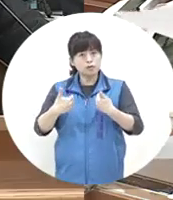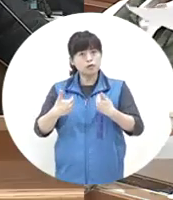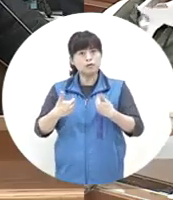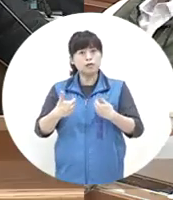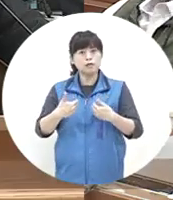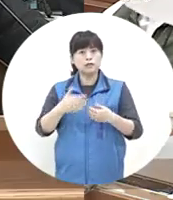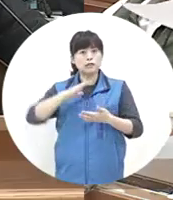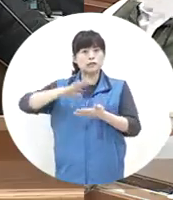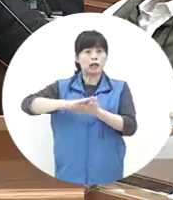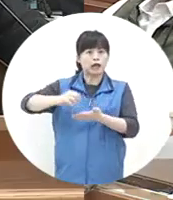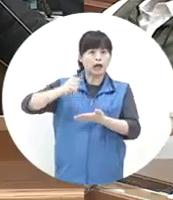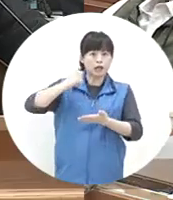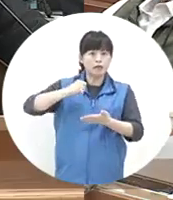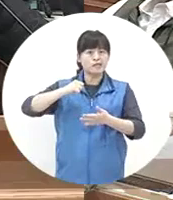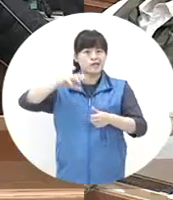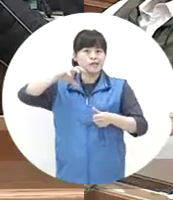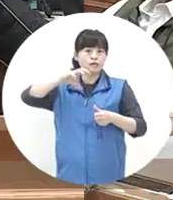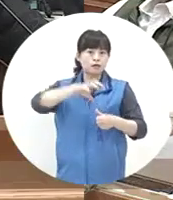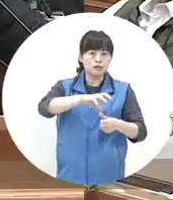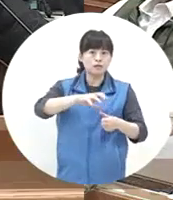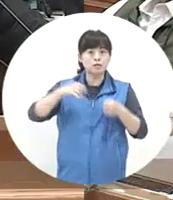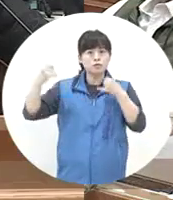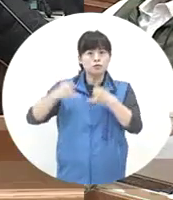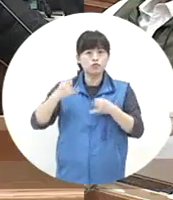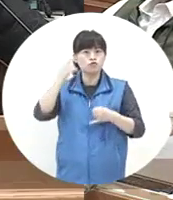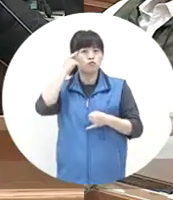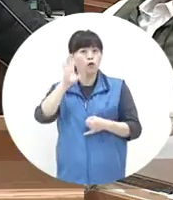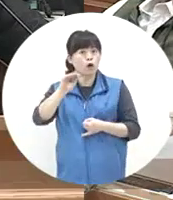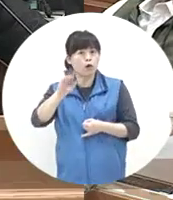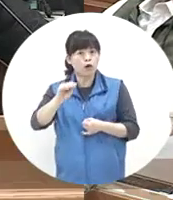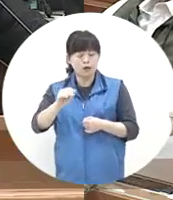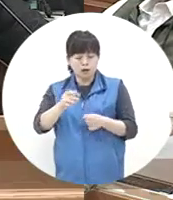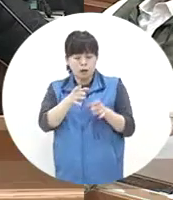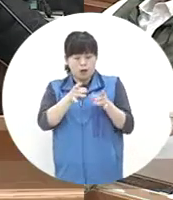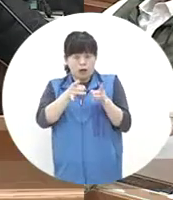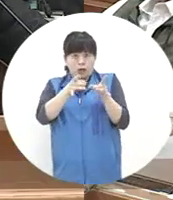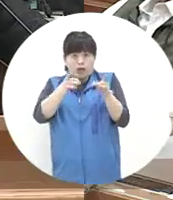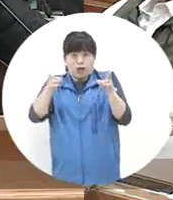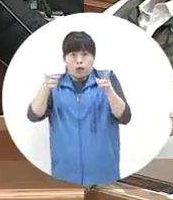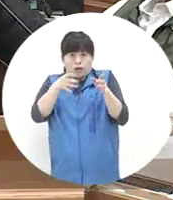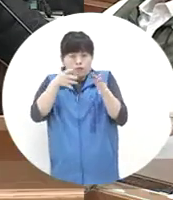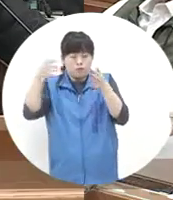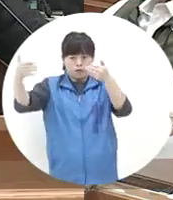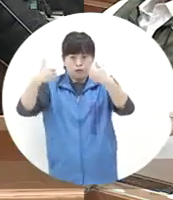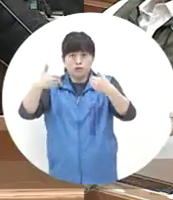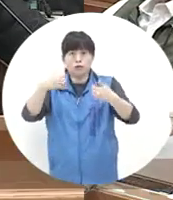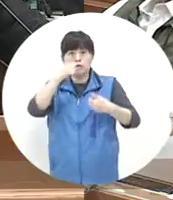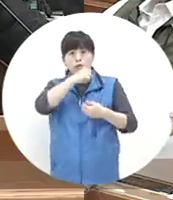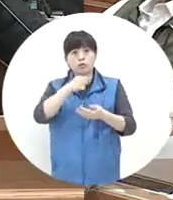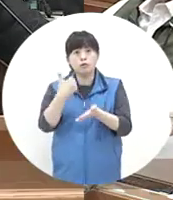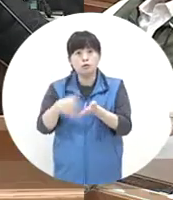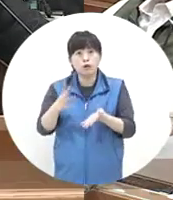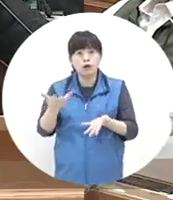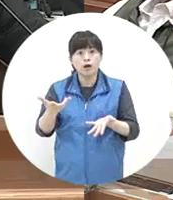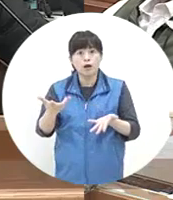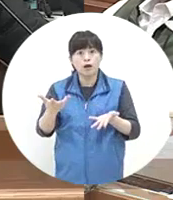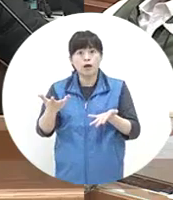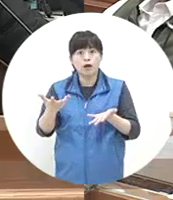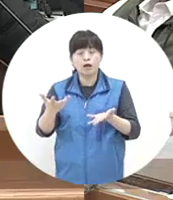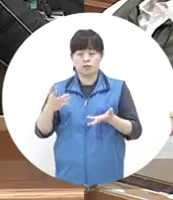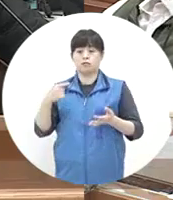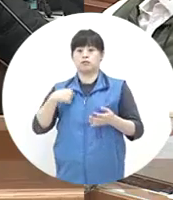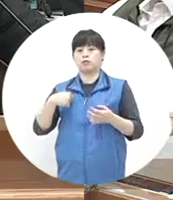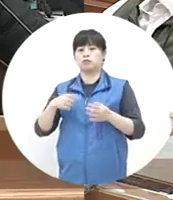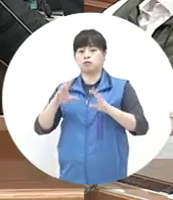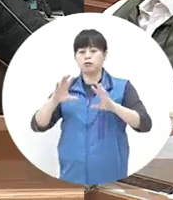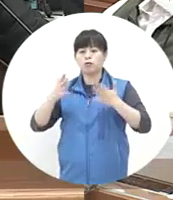压，或是压迫，或是有敌意？非但对着我们是不是有敌意啦？ 对我们的国家的